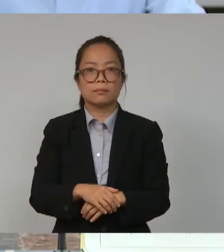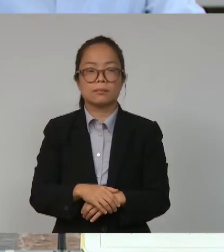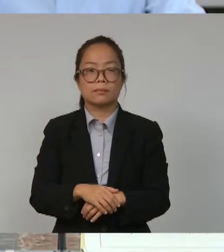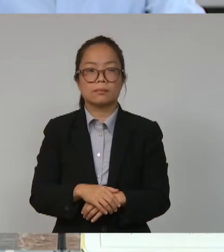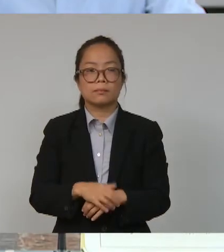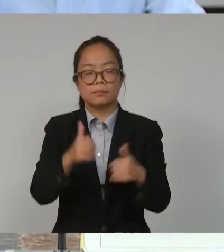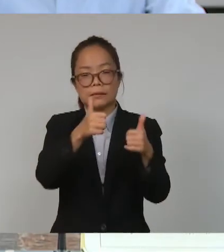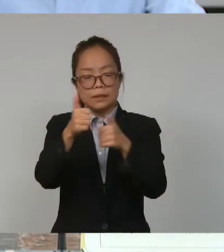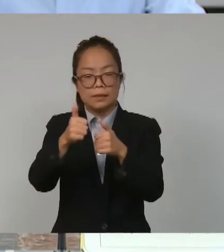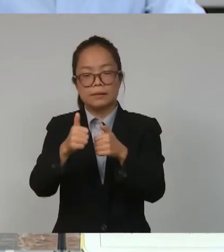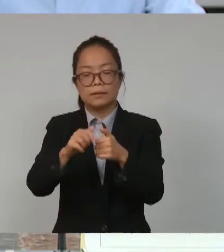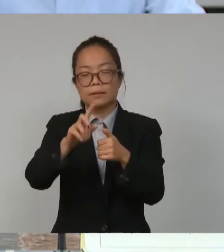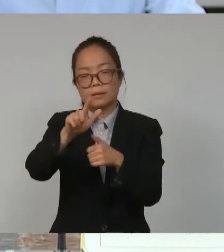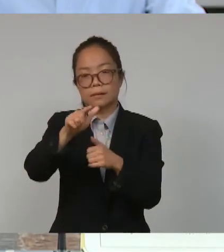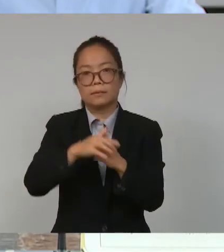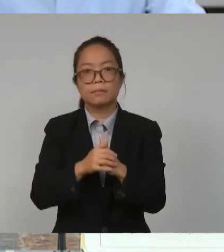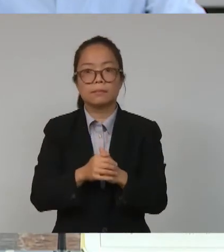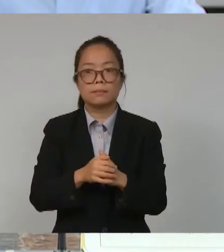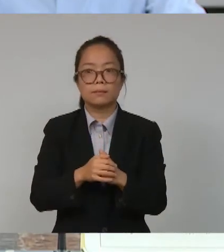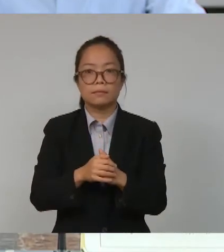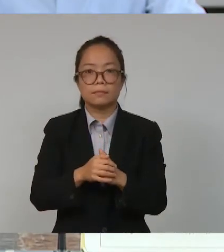好，谢谢刘教授。